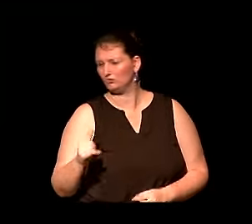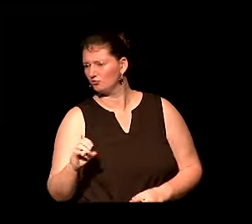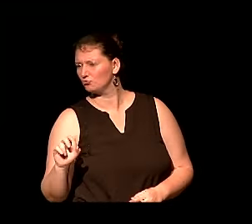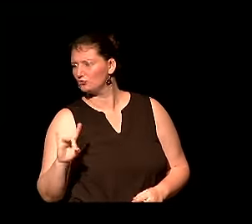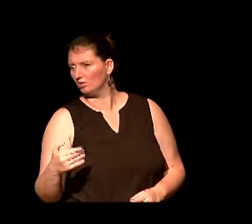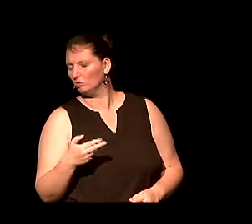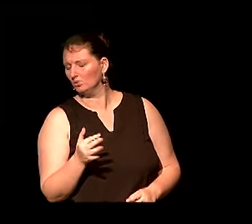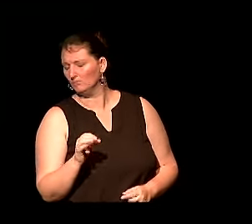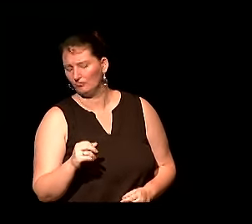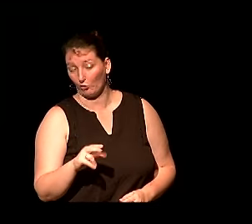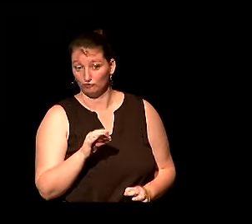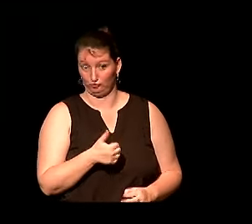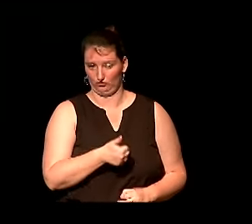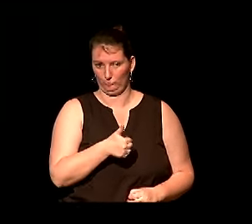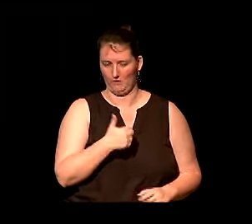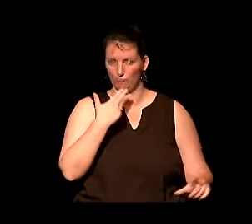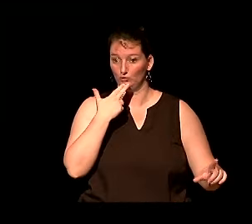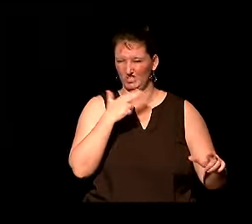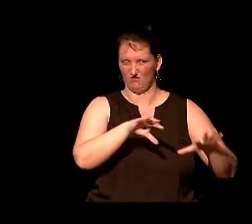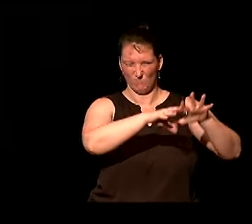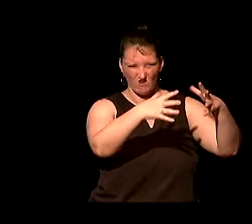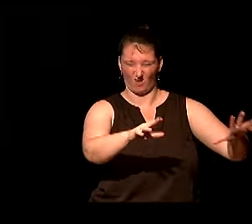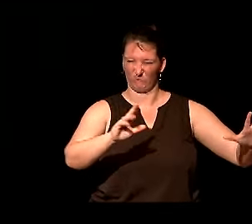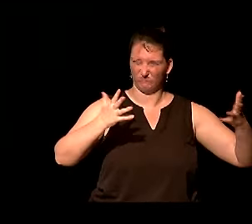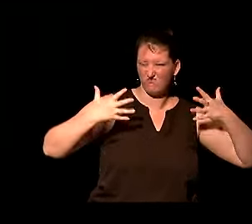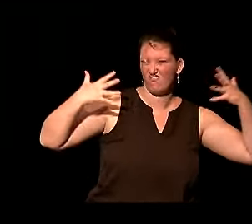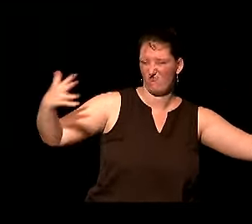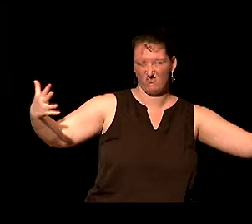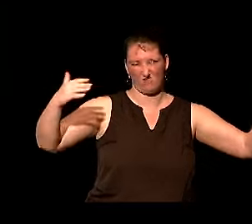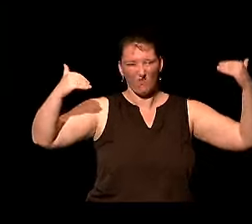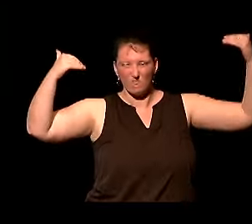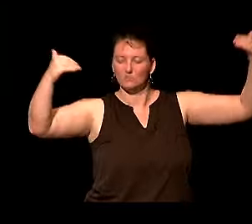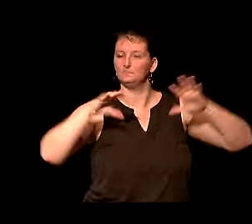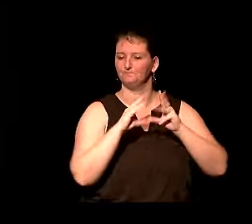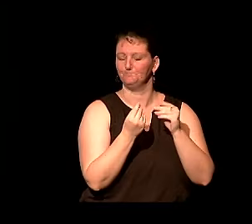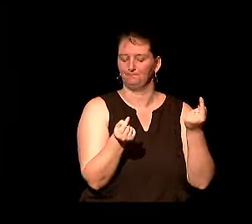lui utilise ces paysages grandioses. Bien, pourquoi je vous parle